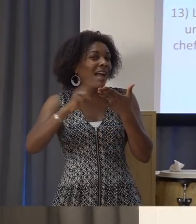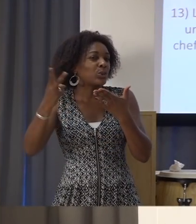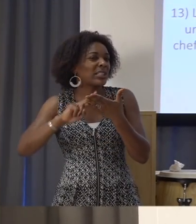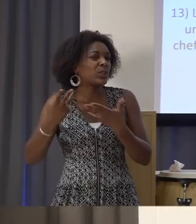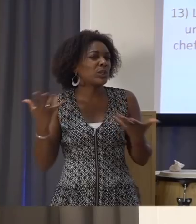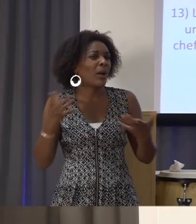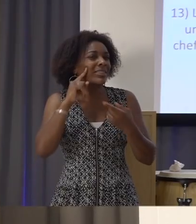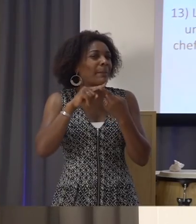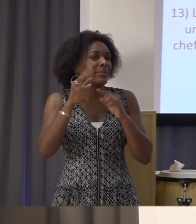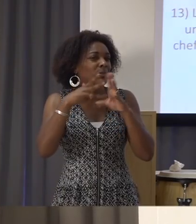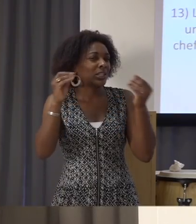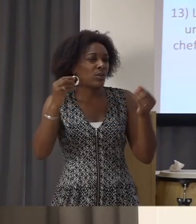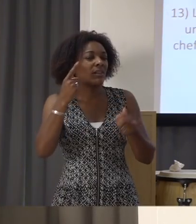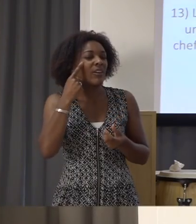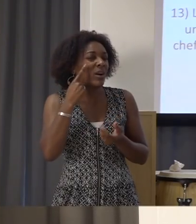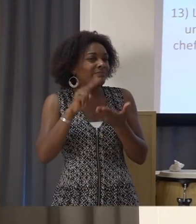spirituel.